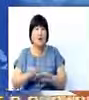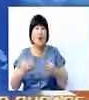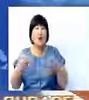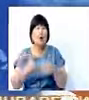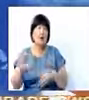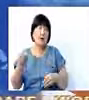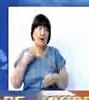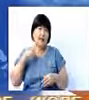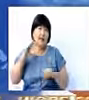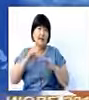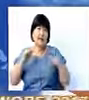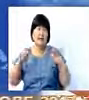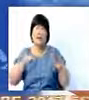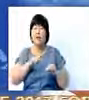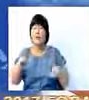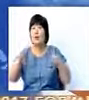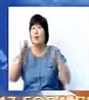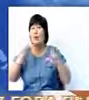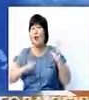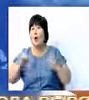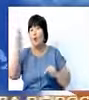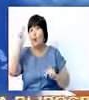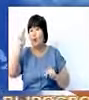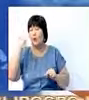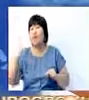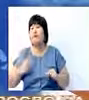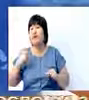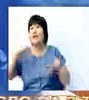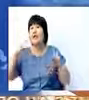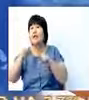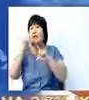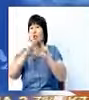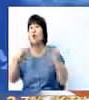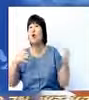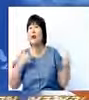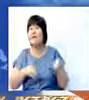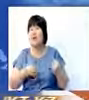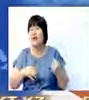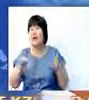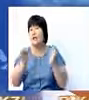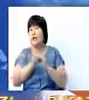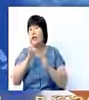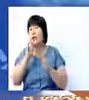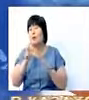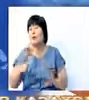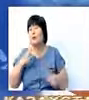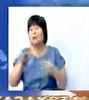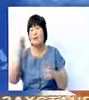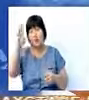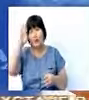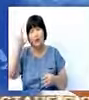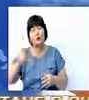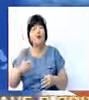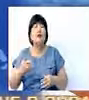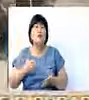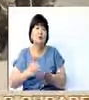Группа кызылординских ребят проходит специальные курсы на базе военно-технической школы в Таразе. Цель курса – подготовка юношей к службе в